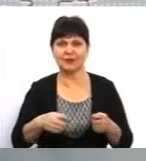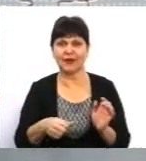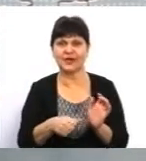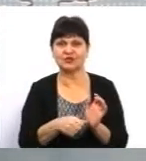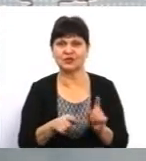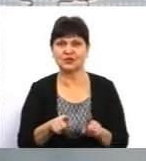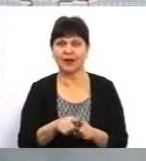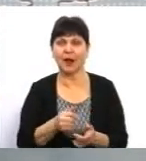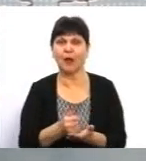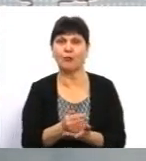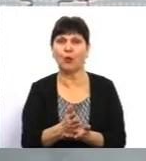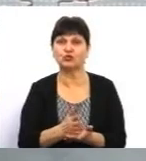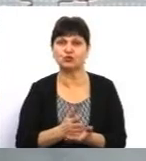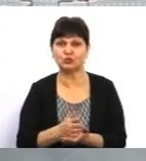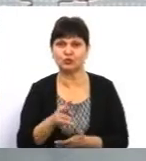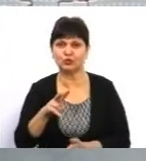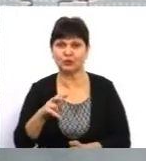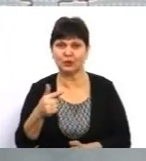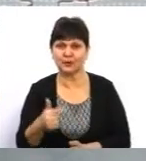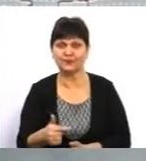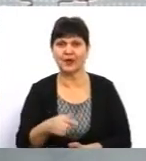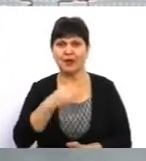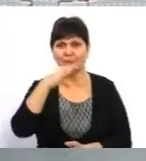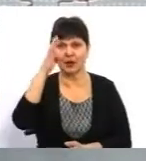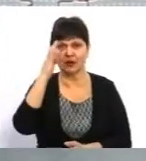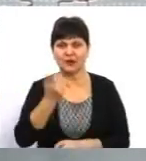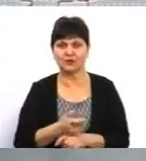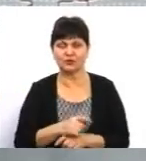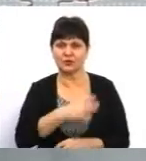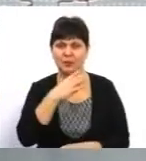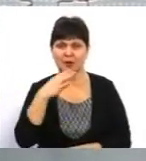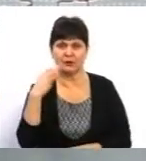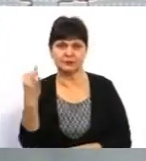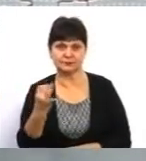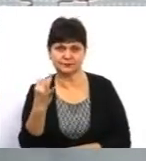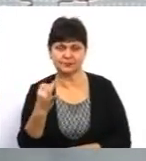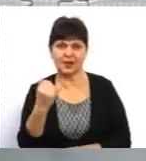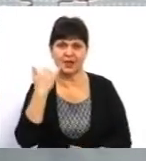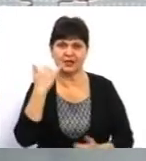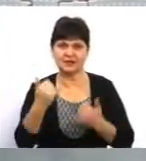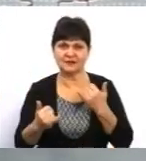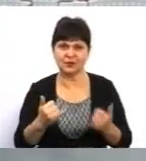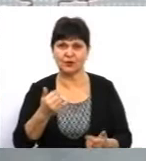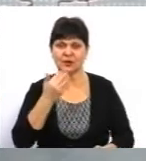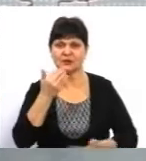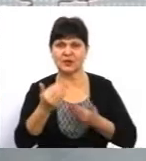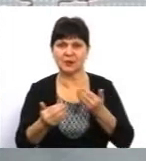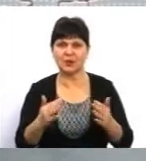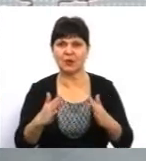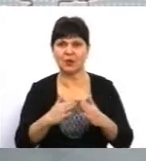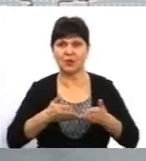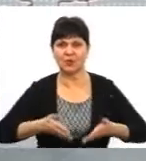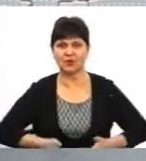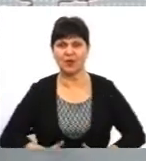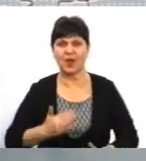послуг, і дуже багато батьків зацікавились, вони дзвонять на нашу гарячу лінію, вони запитують в пологових будинках, в наших